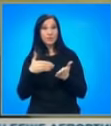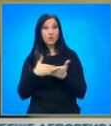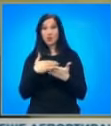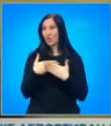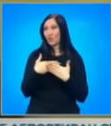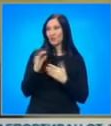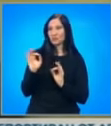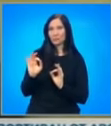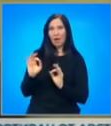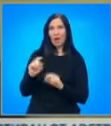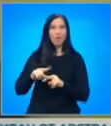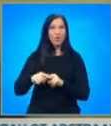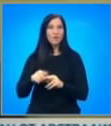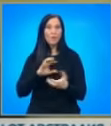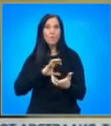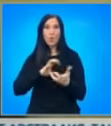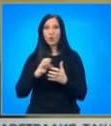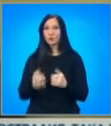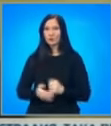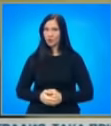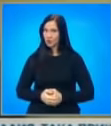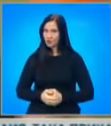отнесат така с Новак е политическа.